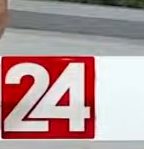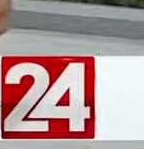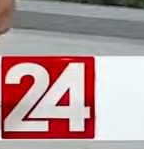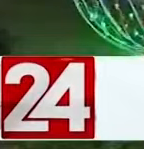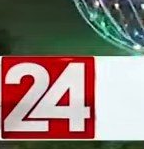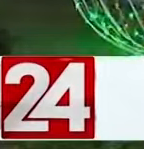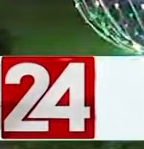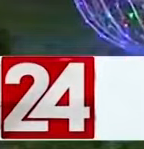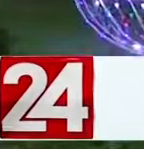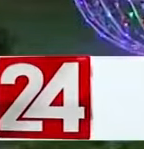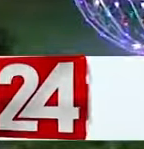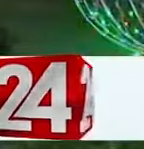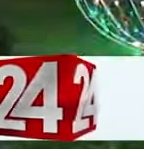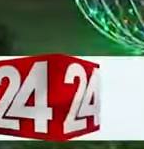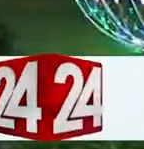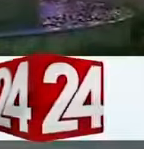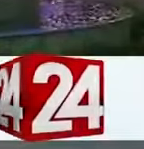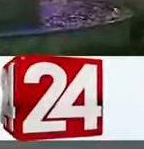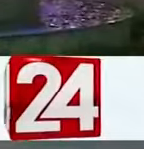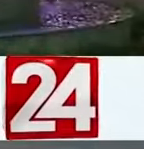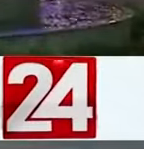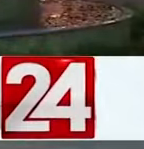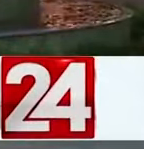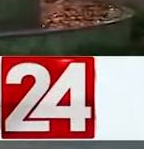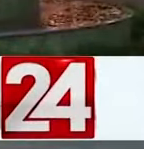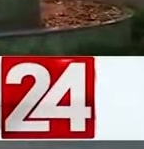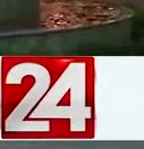at hitik pa sa makukulay na pailaw.